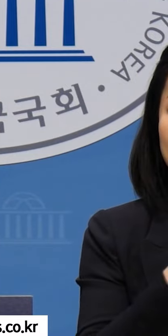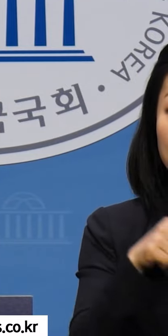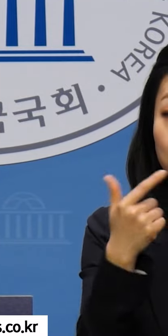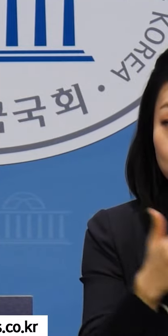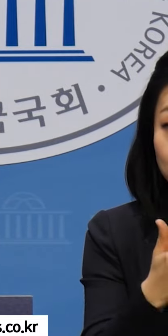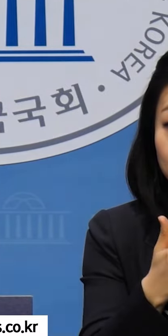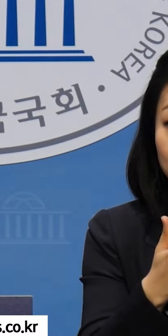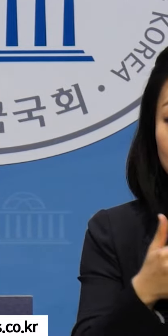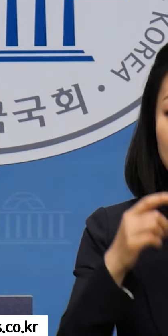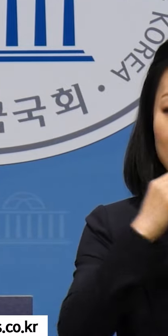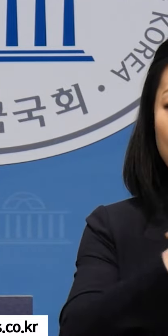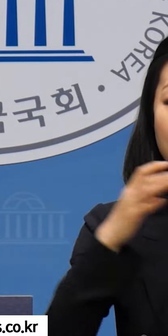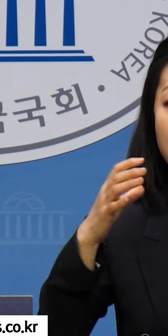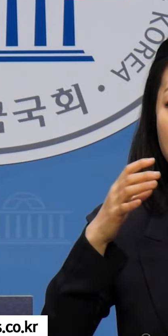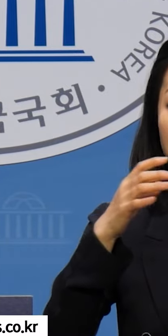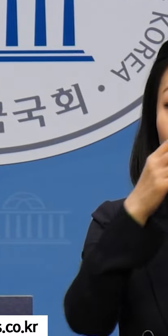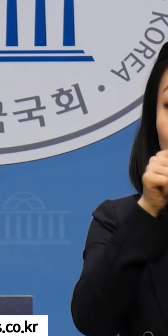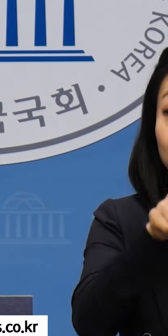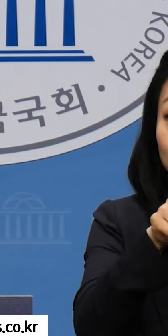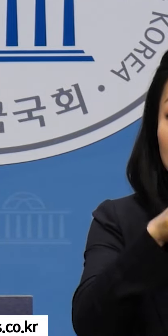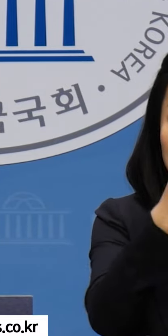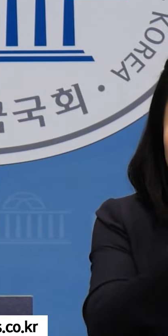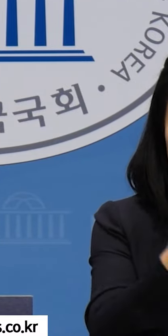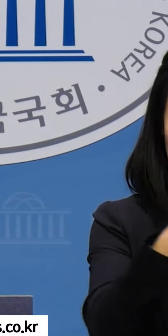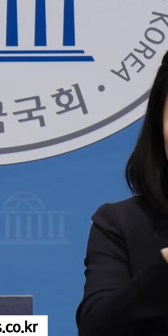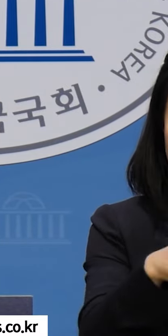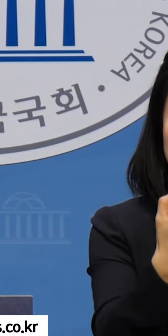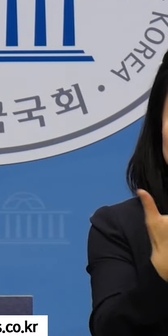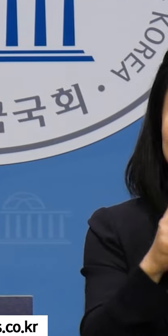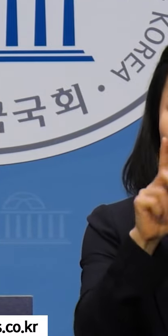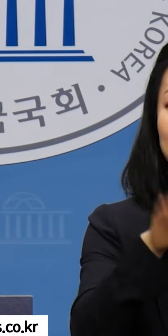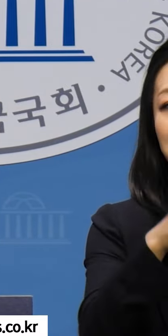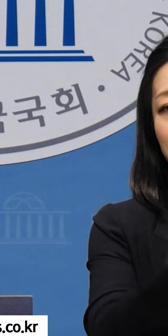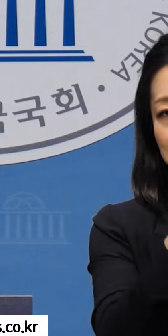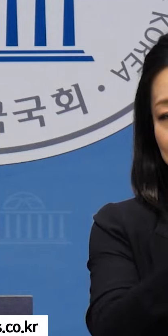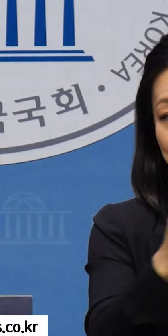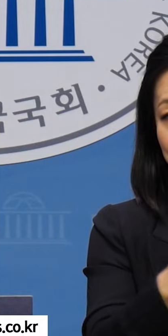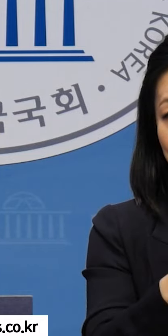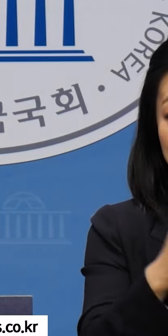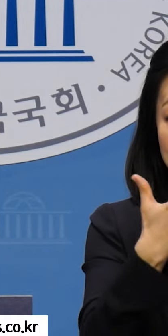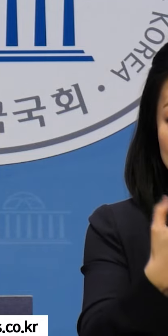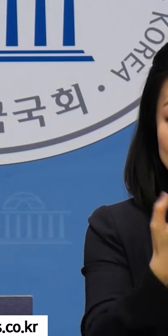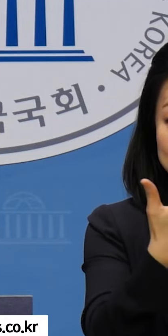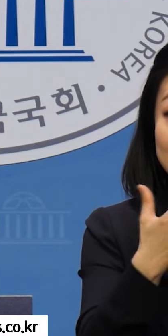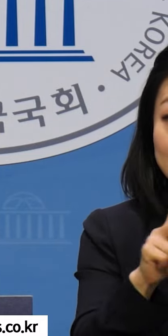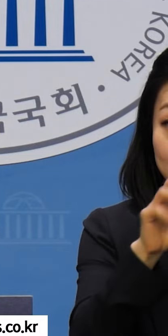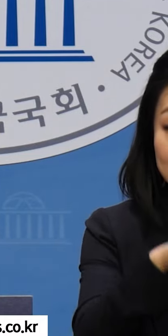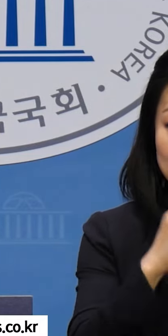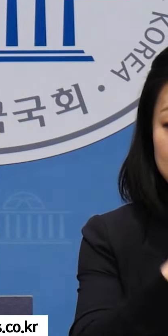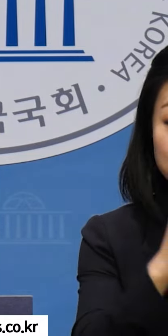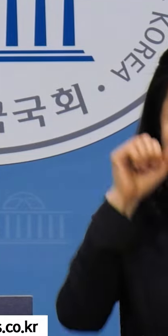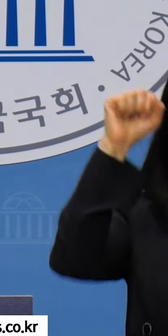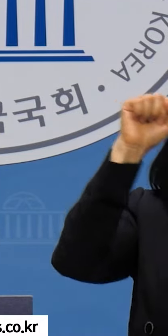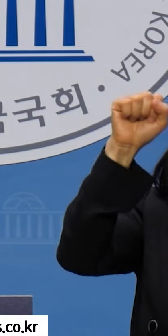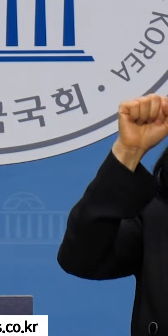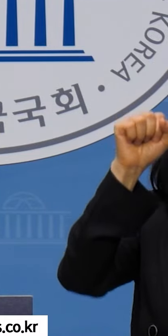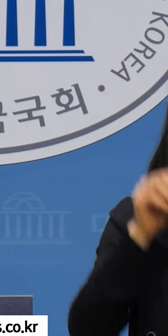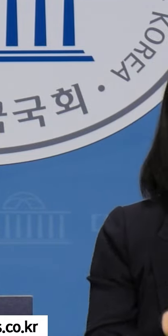현행 헌법은 1987년에 만들어졌습니다 87년 민주화 운동의 핵심 호였던 호원